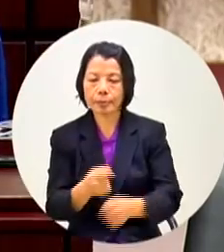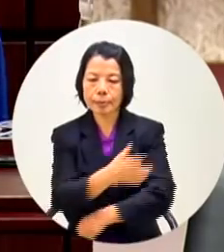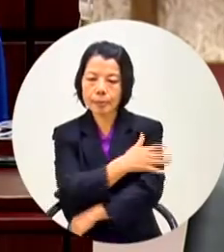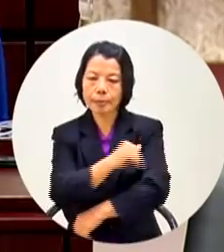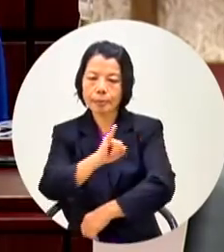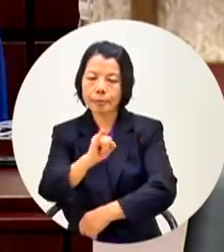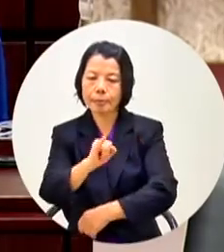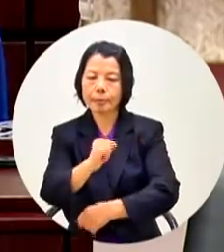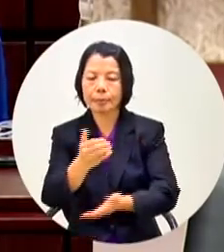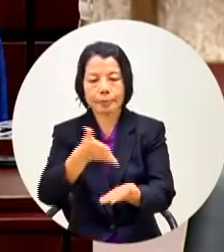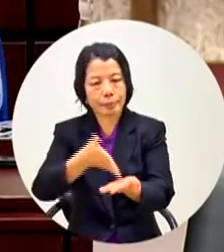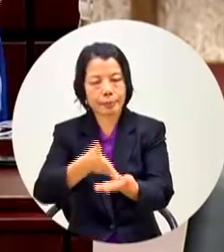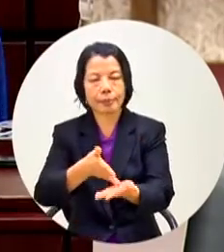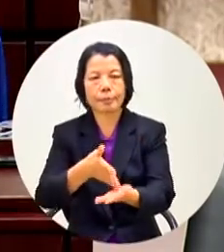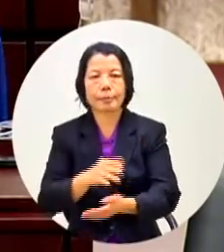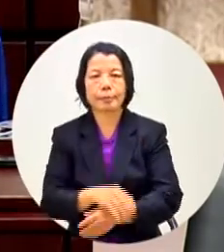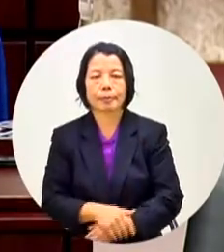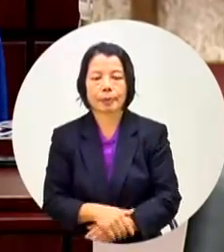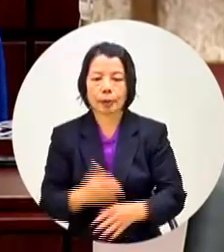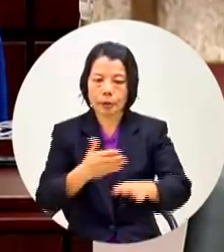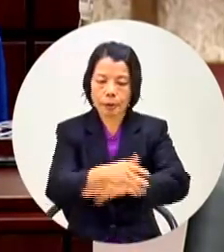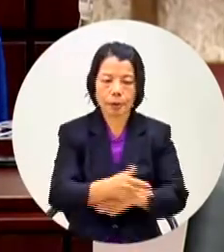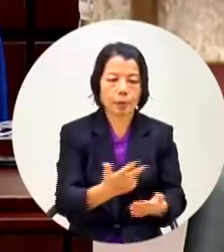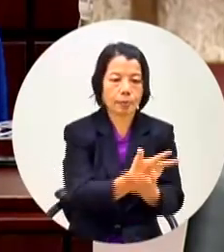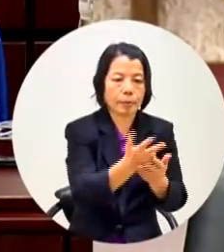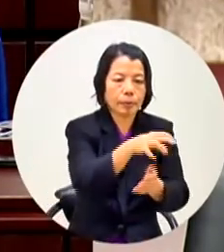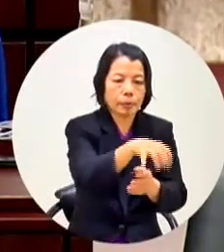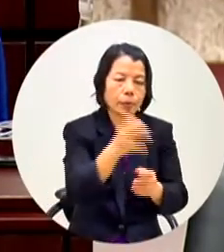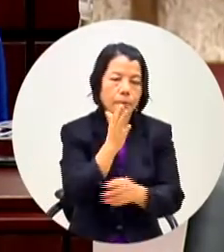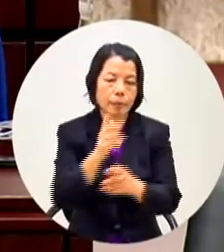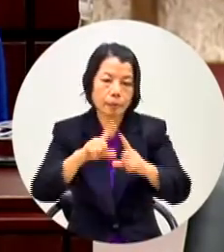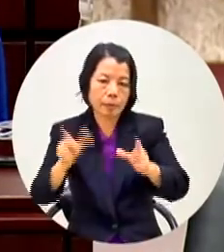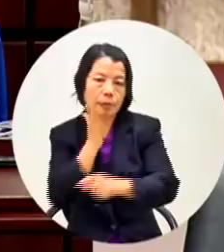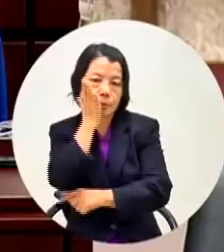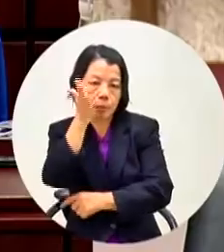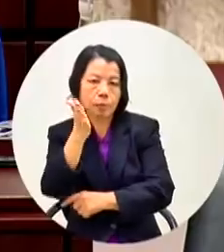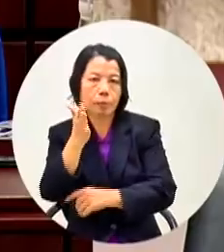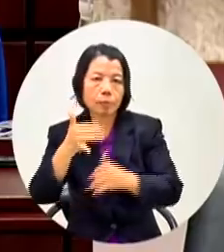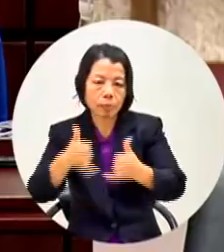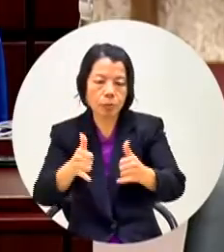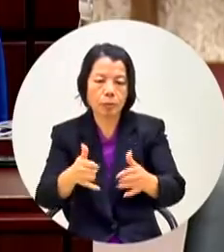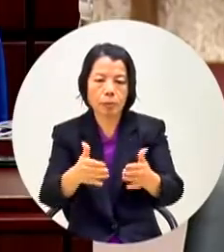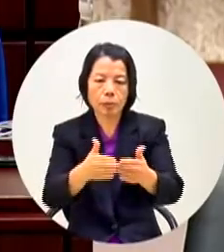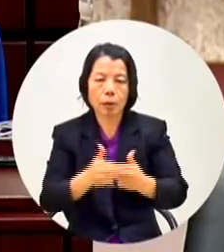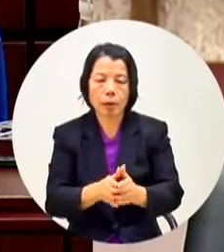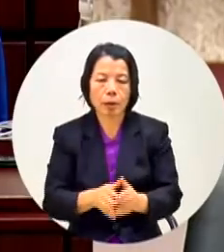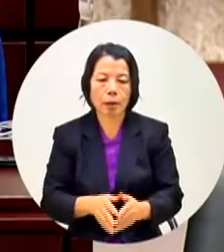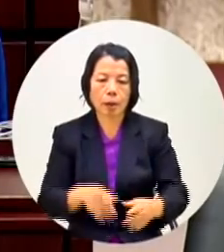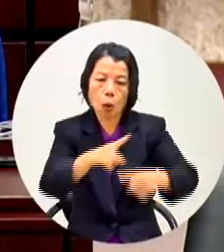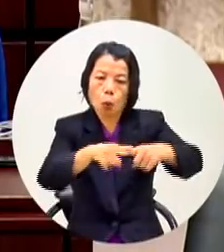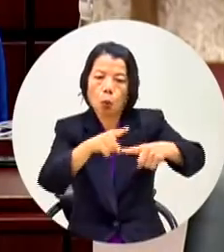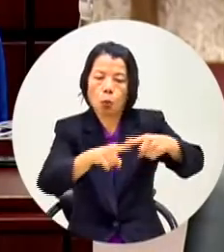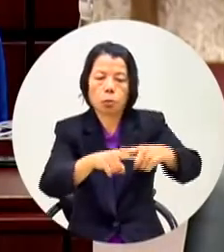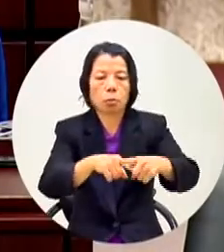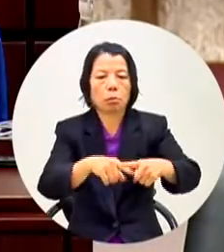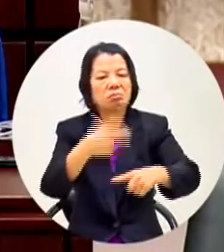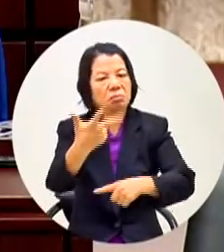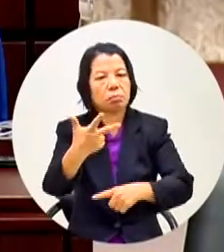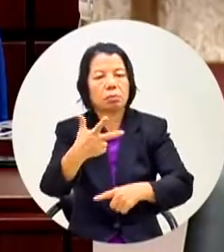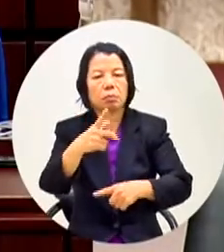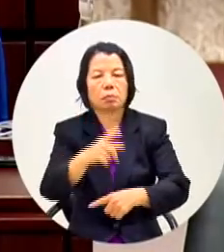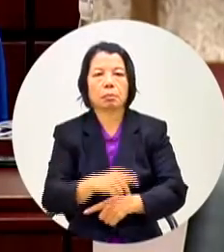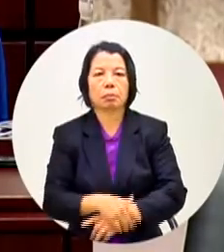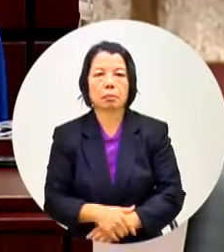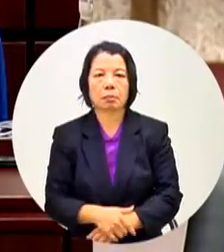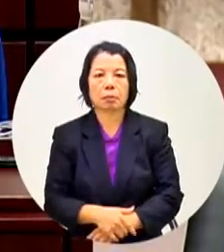经过美术馆大顺路会有70个路口，这个70个路口对当地居民还有这个交通，说实